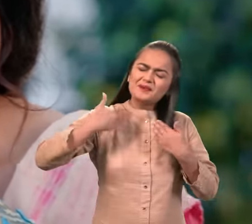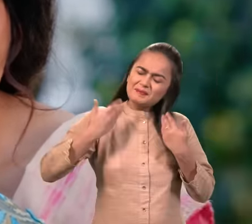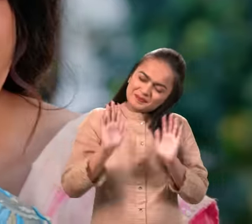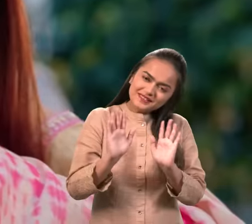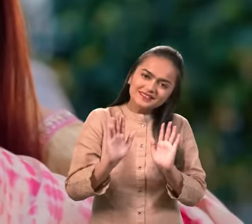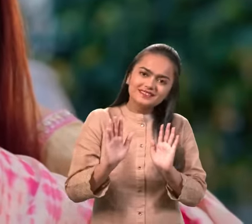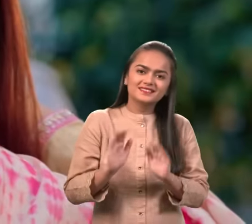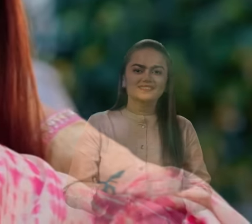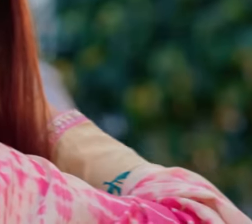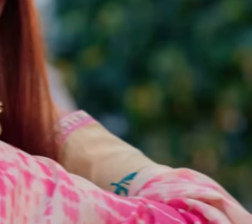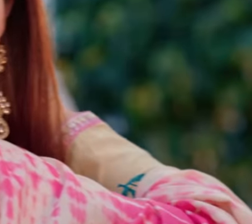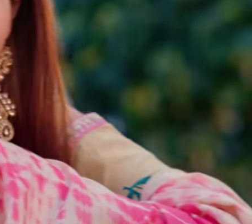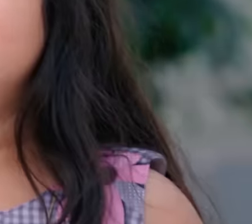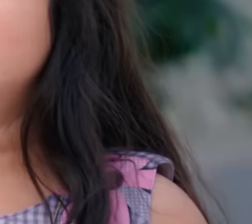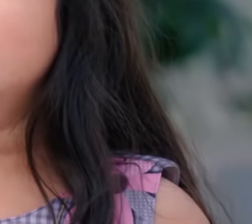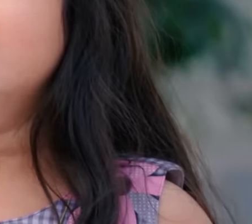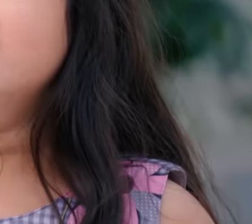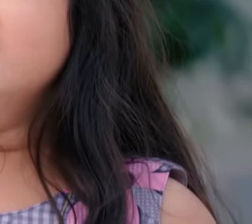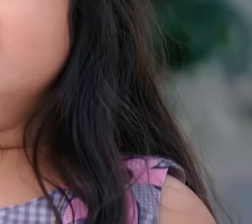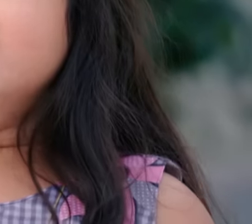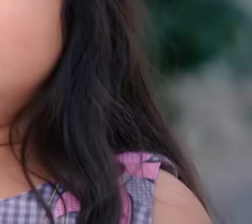हमेशा खुश रहे।